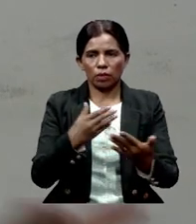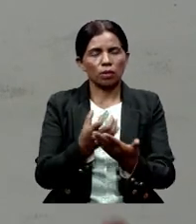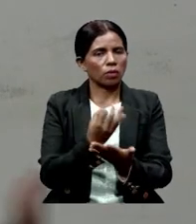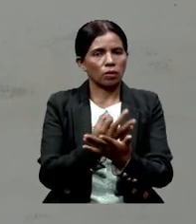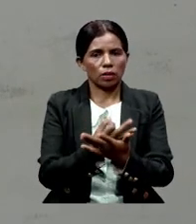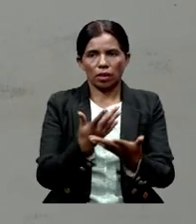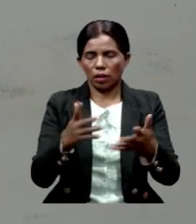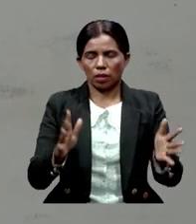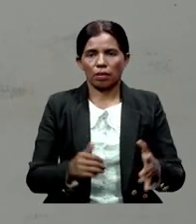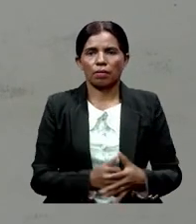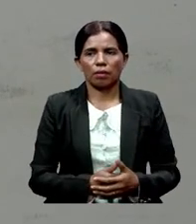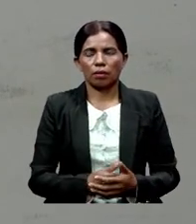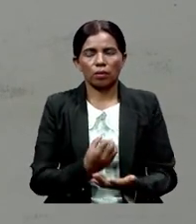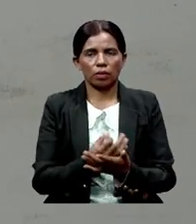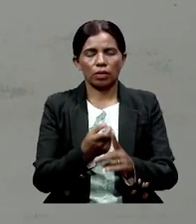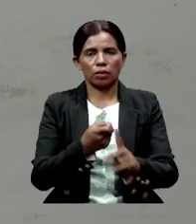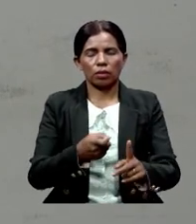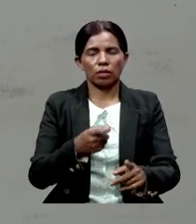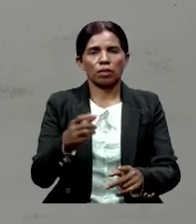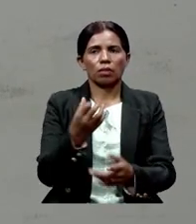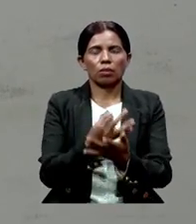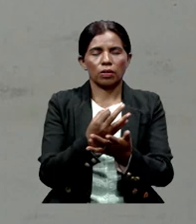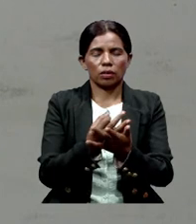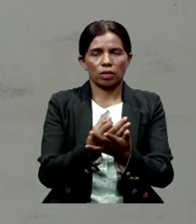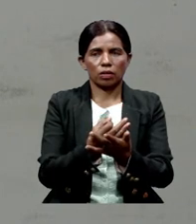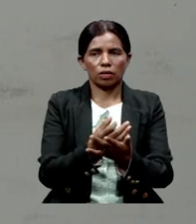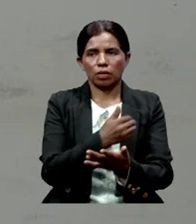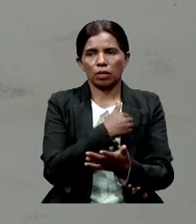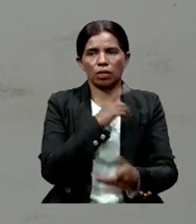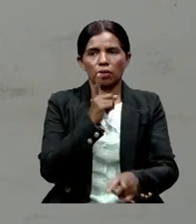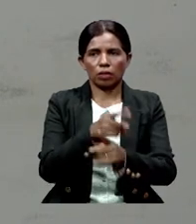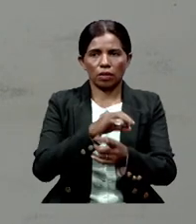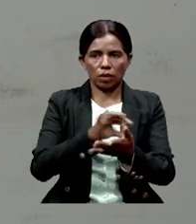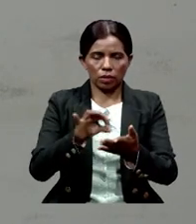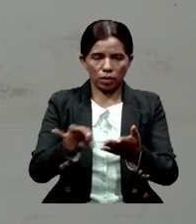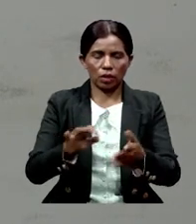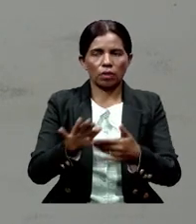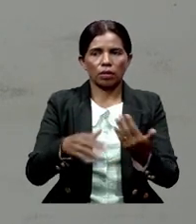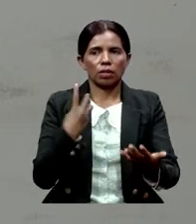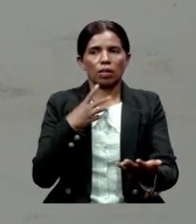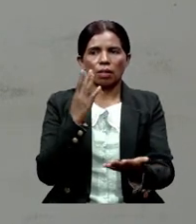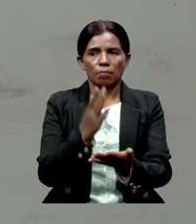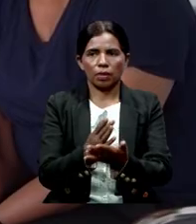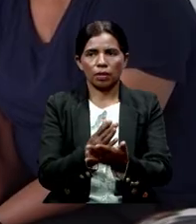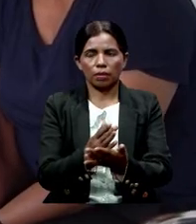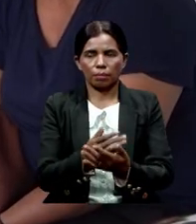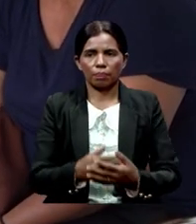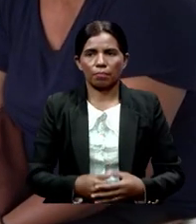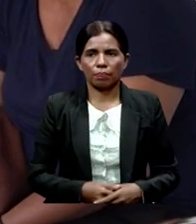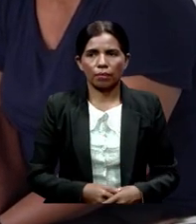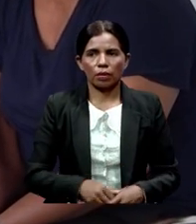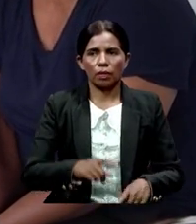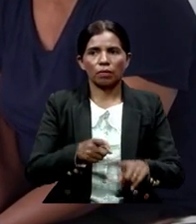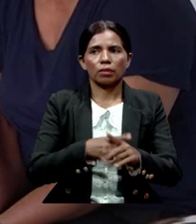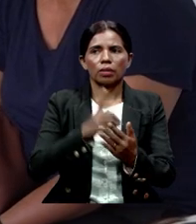i fundusnya mai si divisi fundus global sudah iha certeza, sudah kasih nih memorandum nanti, itu apa rutan temporarmente itu apa rutan. Ia fulan